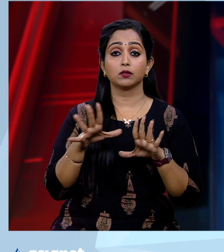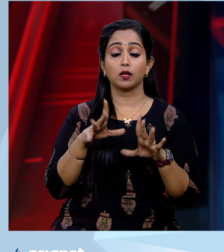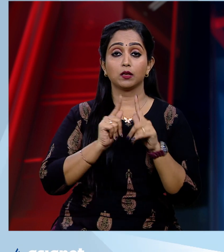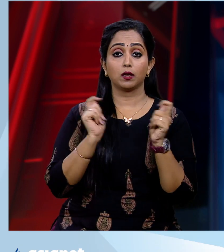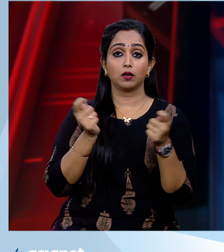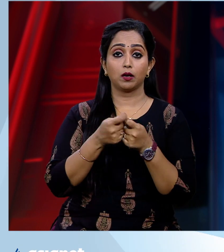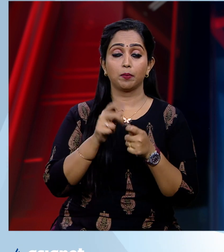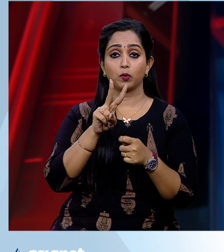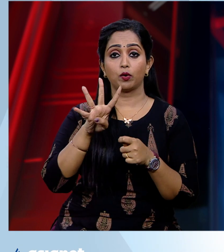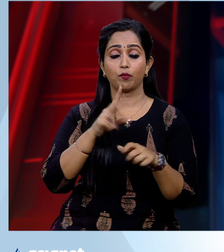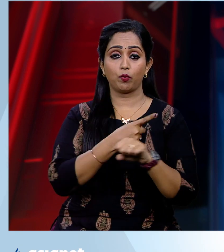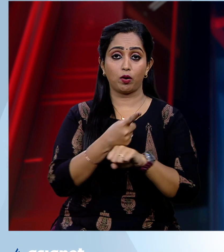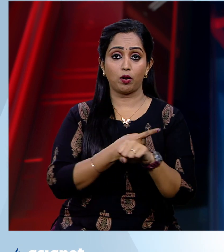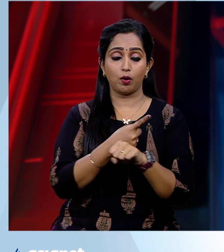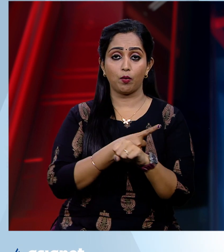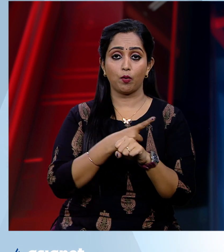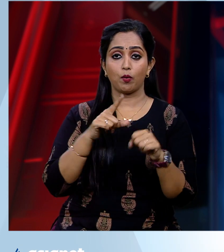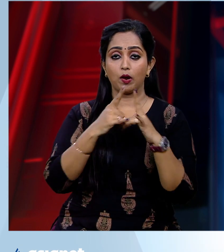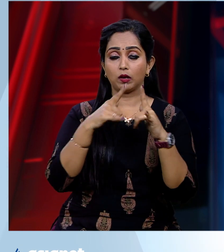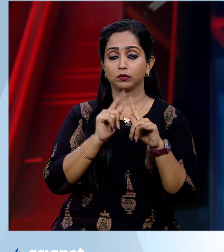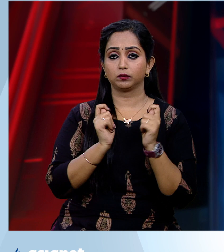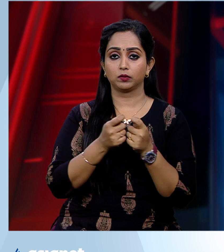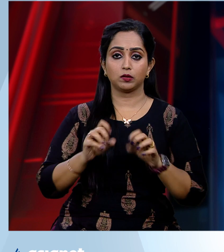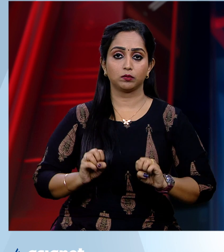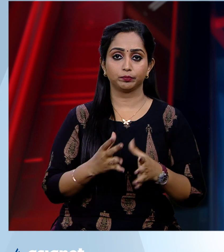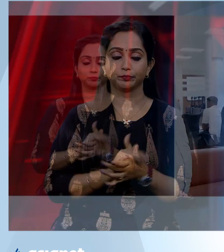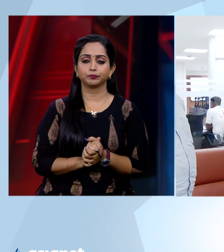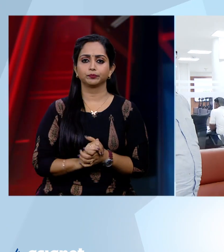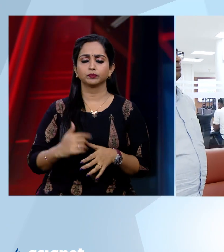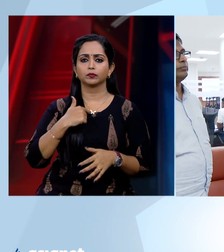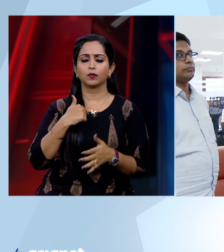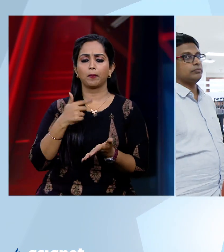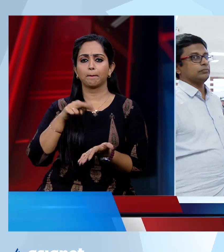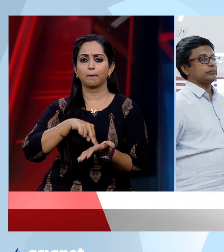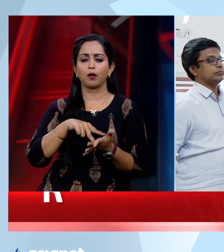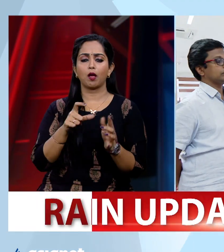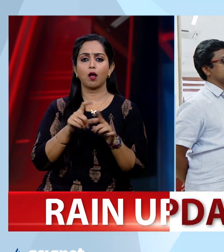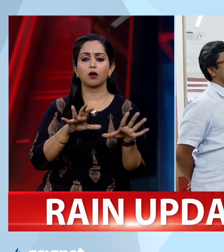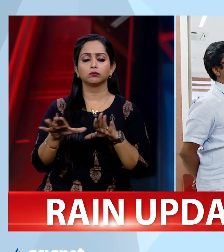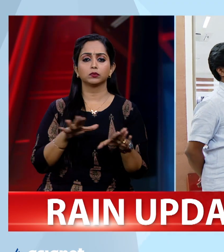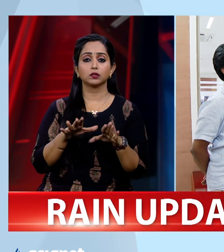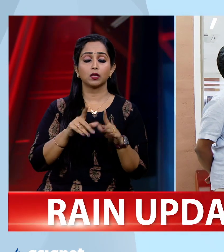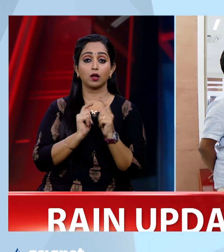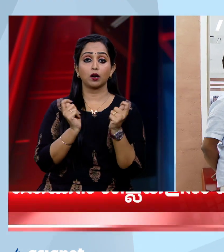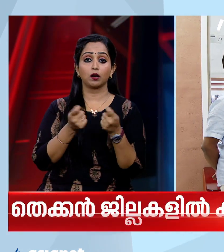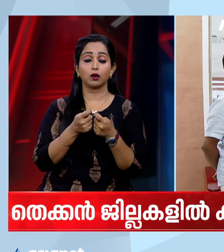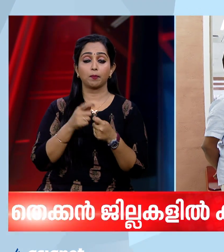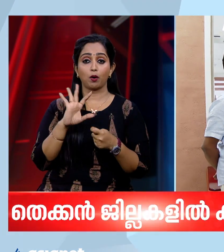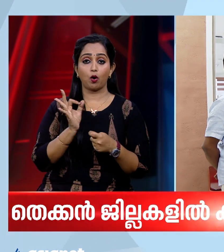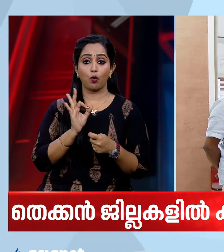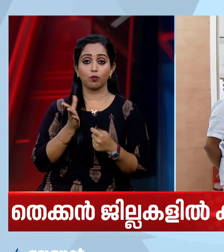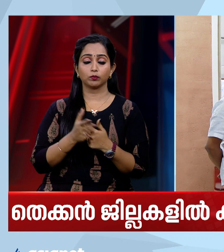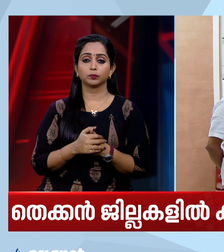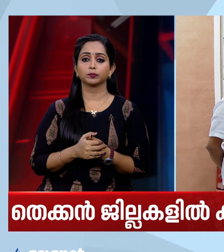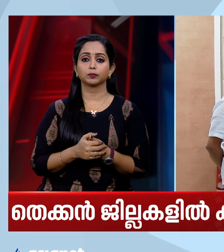ആസ്ഥാനത്ത് 24 മണിക്കൂറും പ്രവർത്തിക്കുന്ന കൺട്രോൾ റൂം പ്രവർത്തനം തുടങ്ങി. ഞാനിപ്പോൾ ഉള്ളത് ദുരന്ത നിവാരണ അതോറിറ്റിയുടെ ആസ്ഥാനത്താണ്.